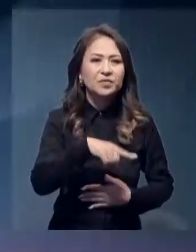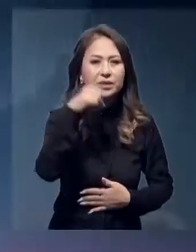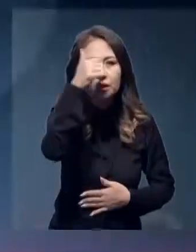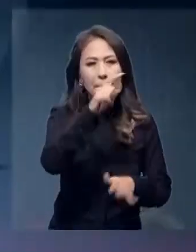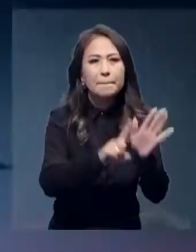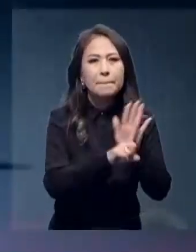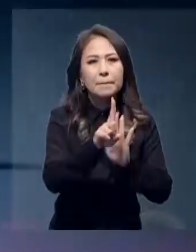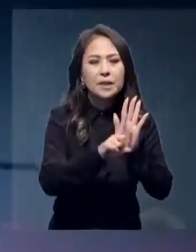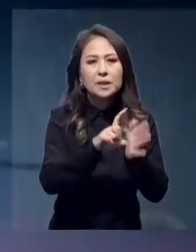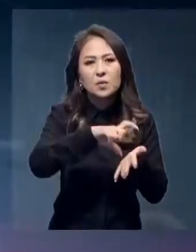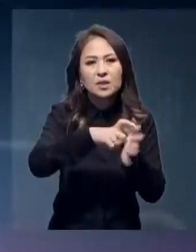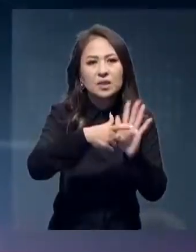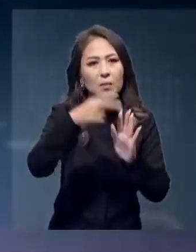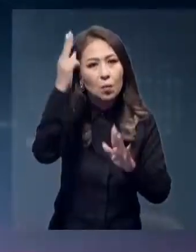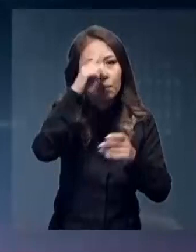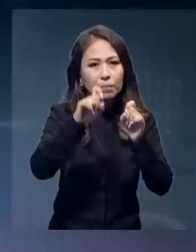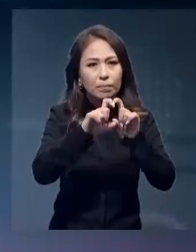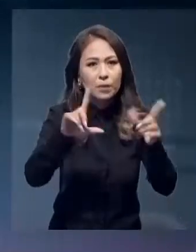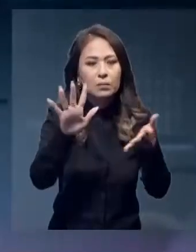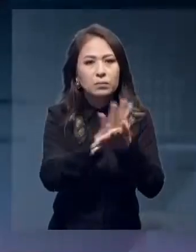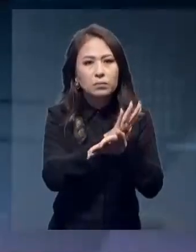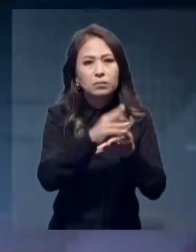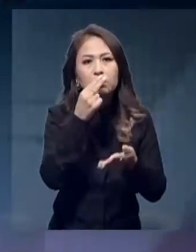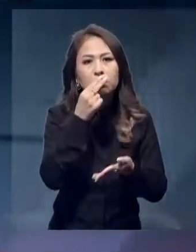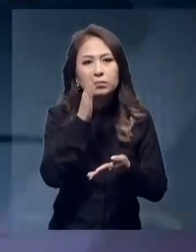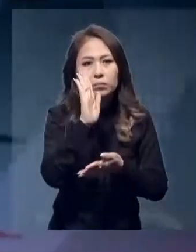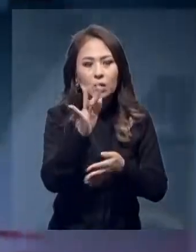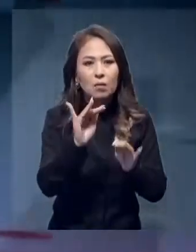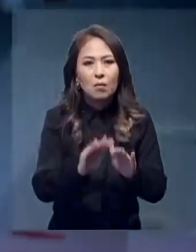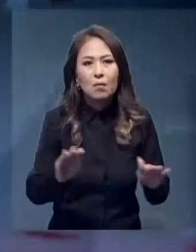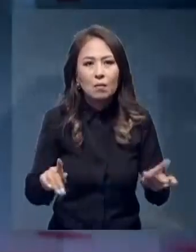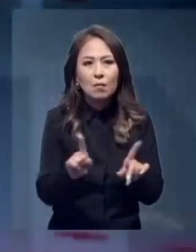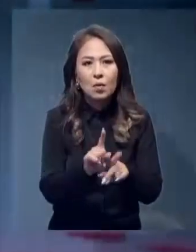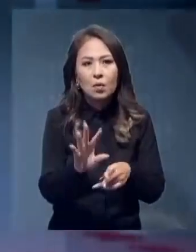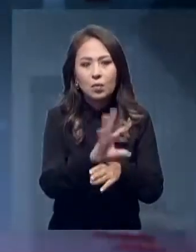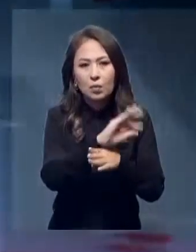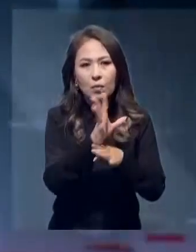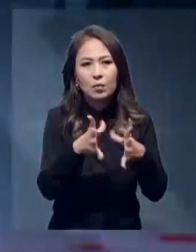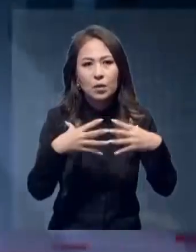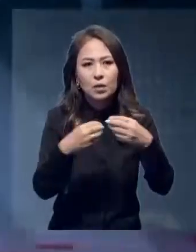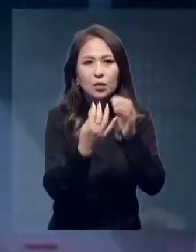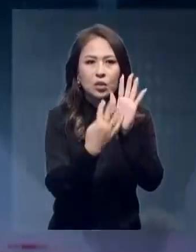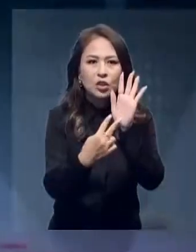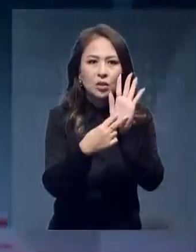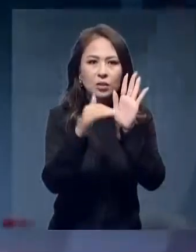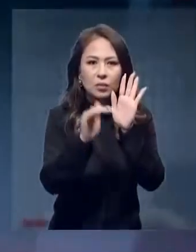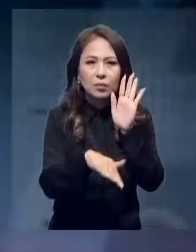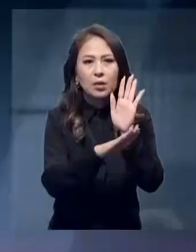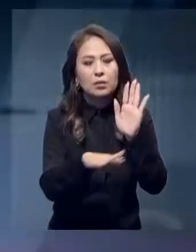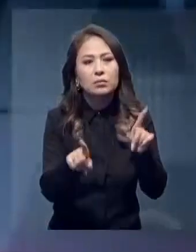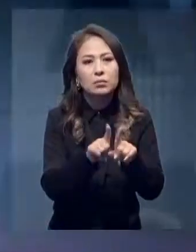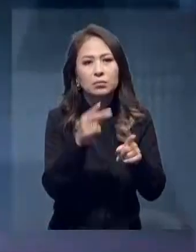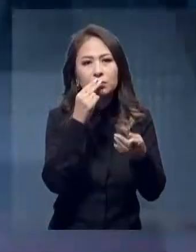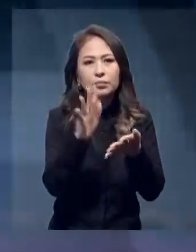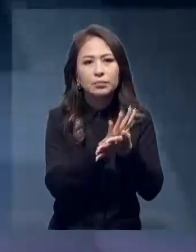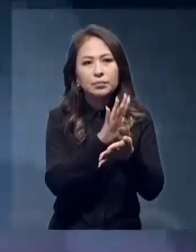барлық бастауыш сынып оқушылары мектепте тегін тамақтанады. Сонымен қатар балабақшаларда аз қамтылған отбасылардан шыққан 97 мың балаға